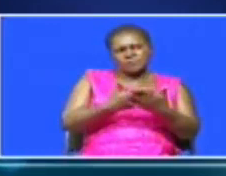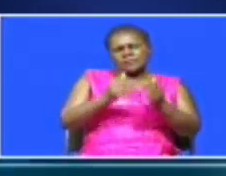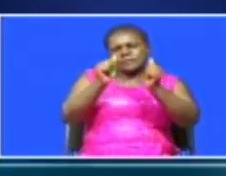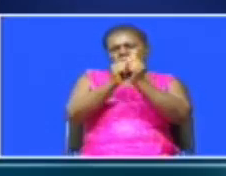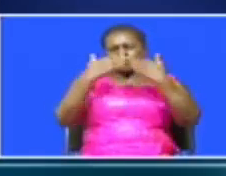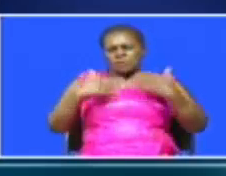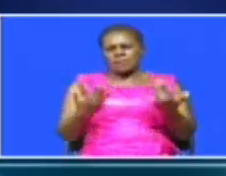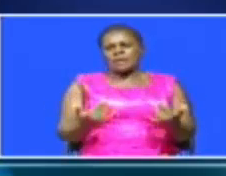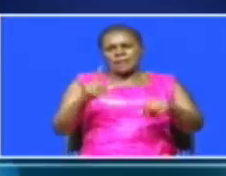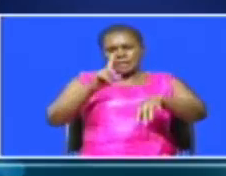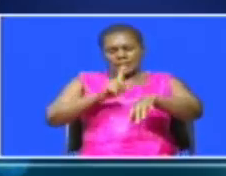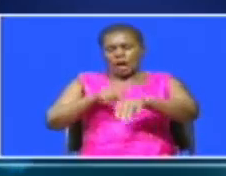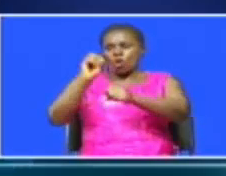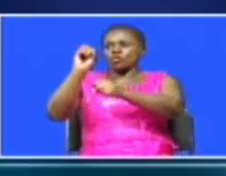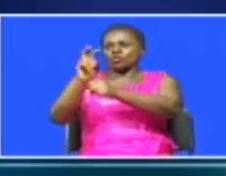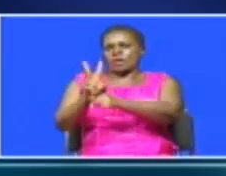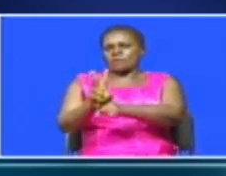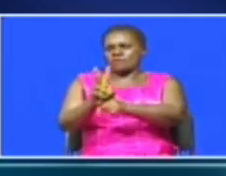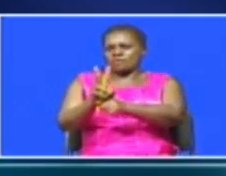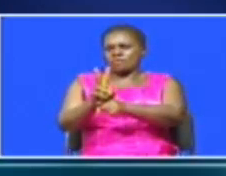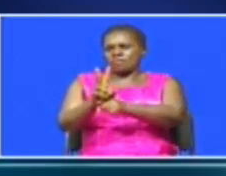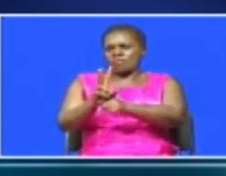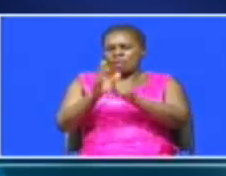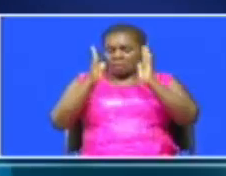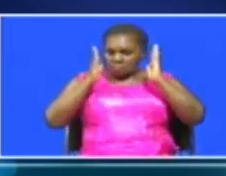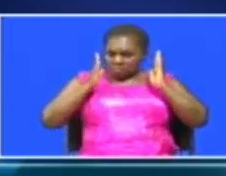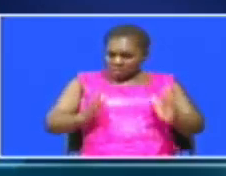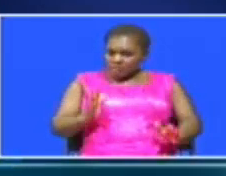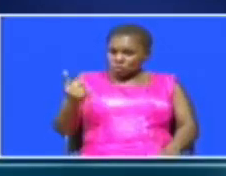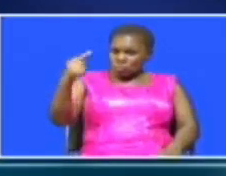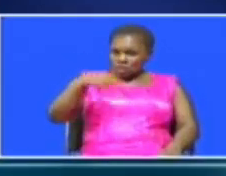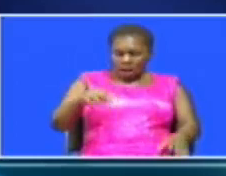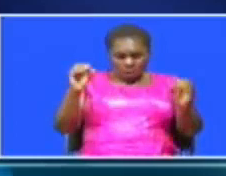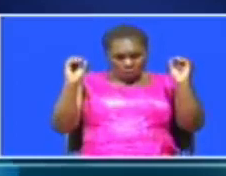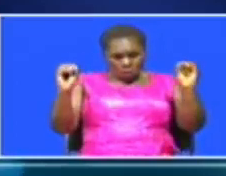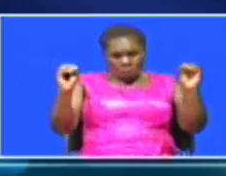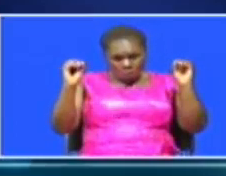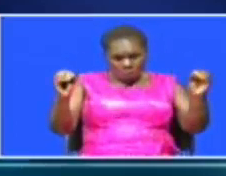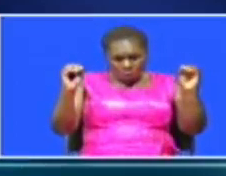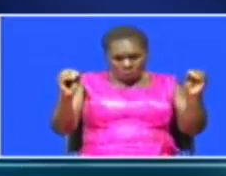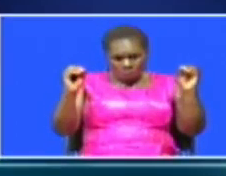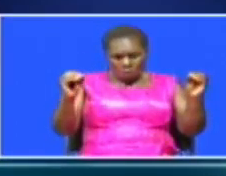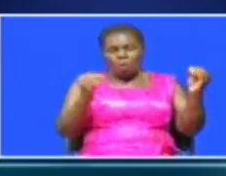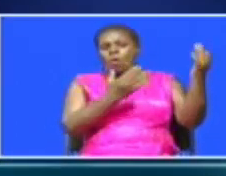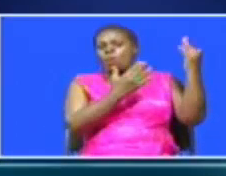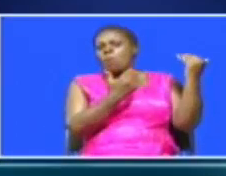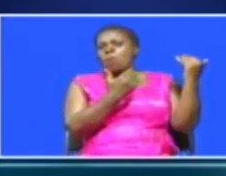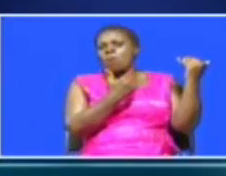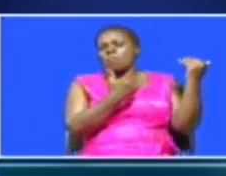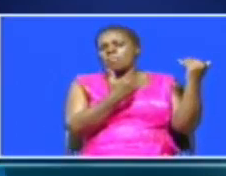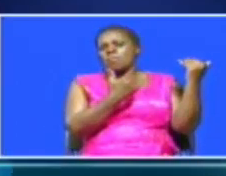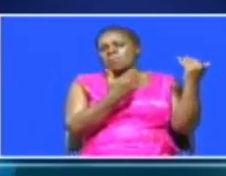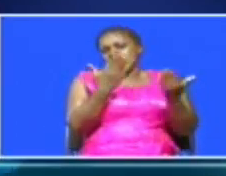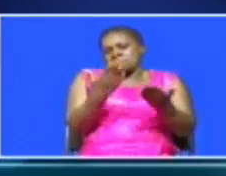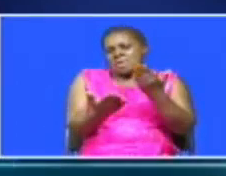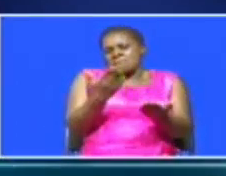10. Kwa sasa ni saa 6 mchana, lakini hakuna mtu yote aliyejitokeza ili kuweza kupimwa. Ni matumaini tu ya kila mtu kuwa